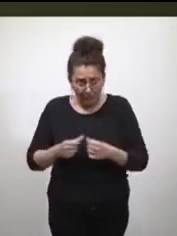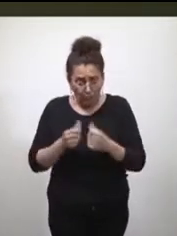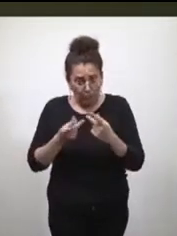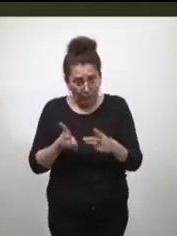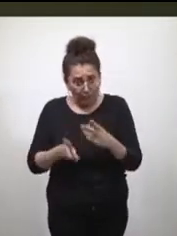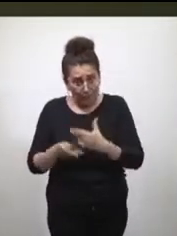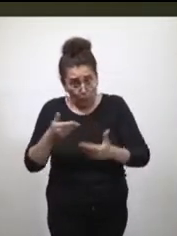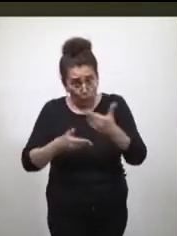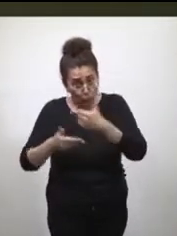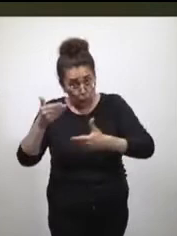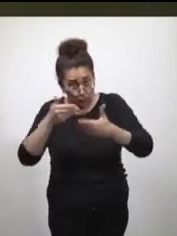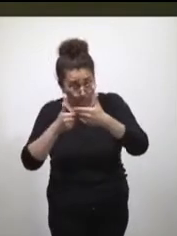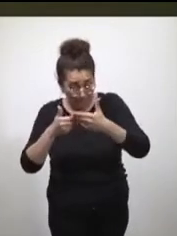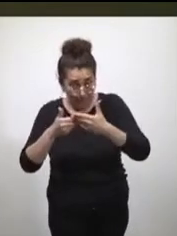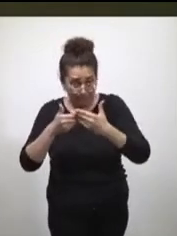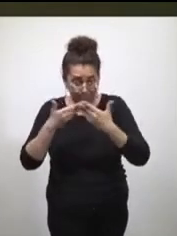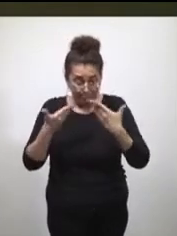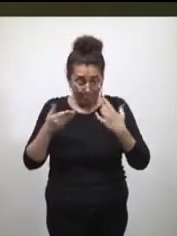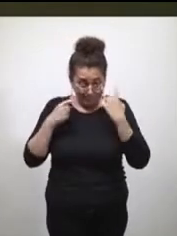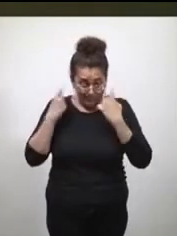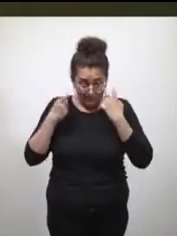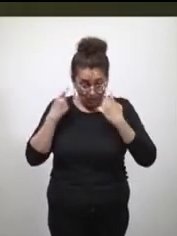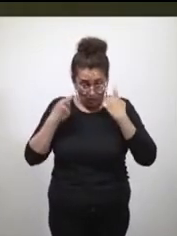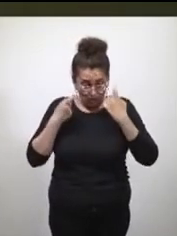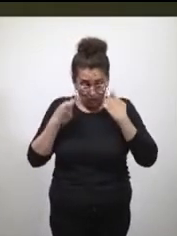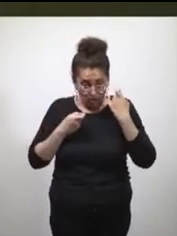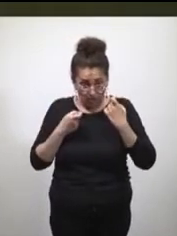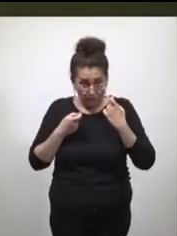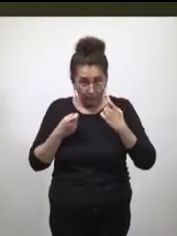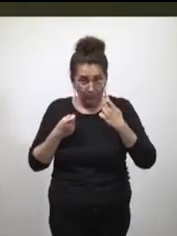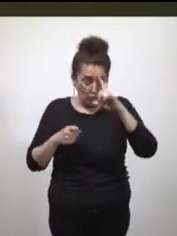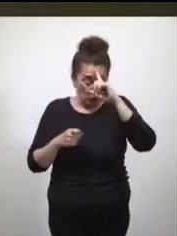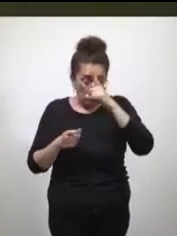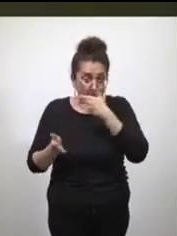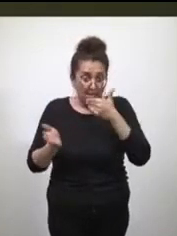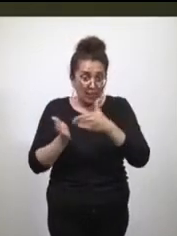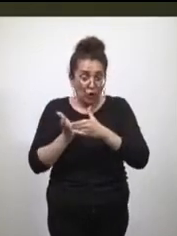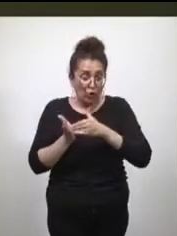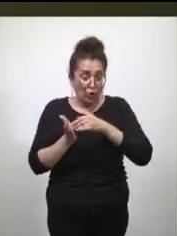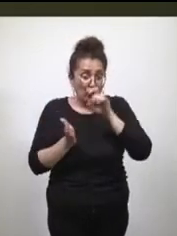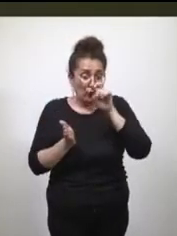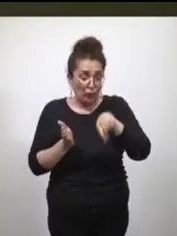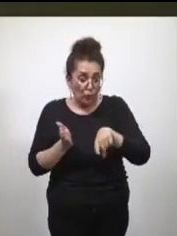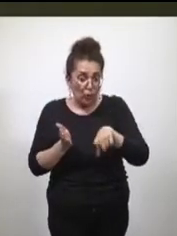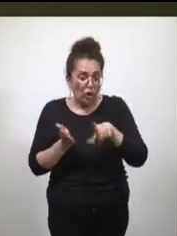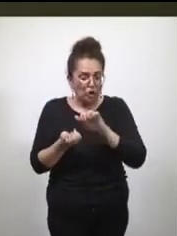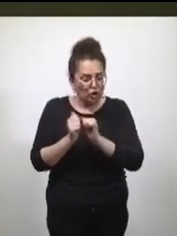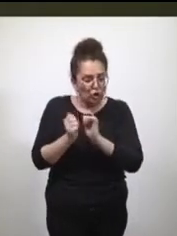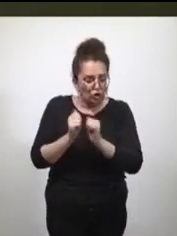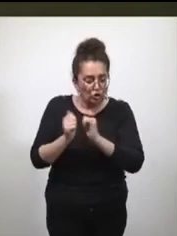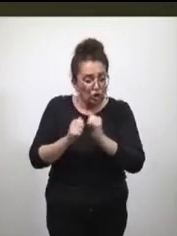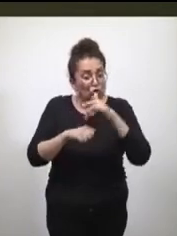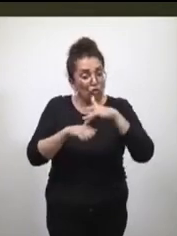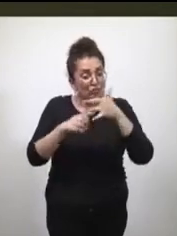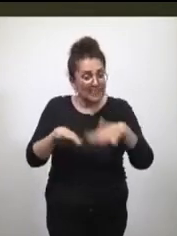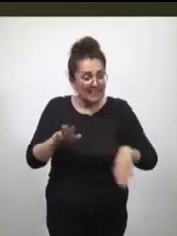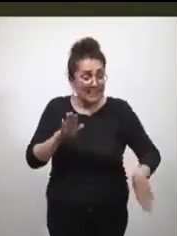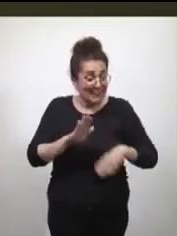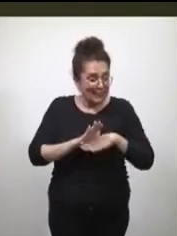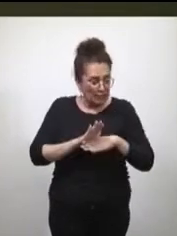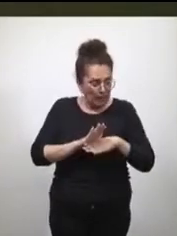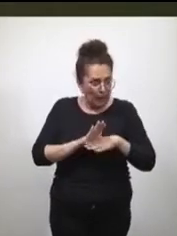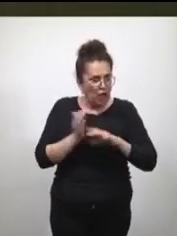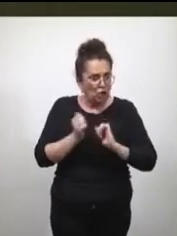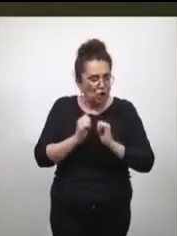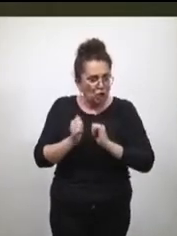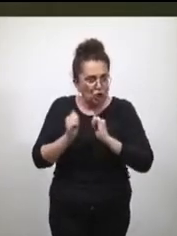construire qui sont nécessaires après des améliorations qui ont été apportées au projet initial. Je ne vais pas revenir là-dessus, mais l'étude